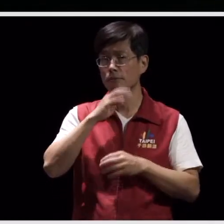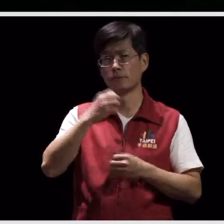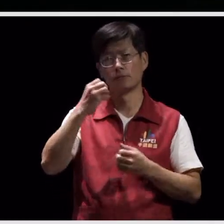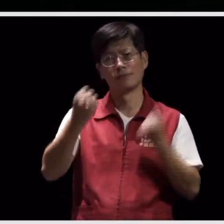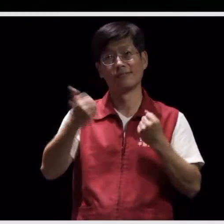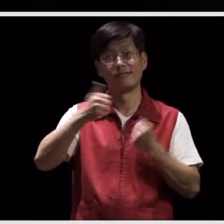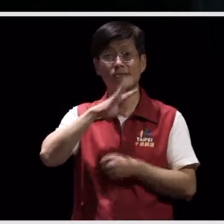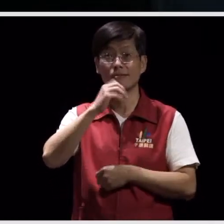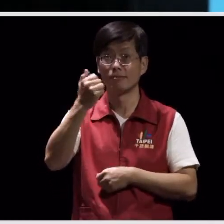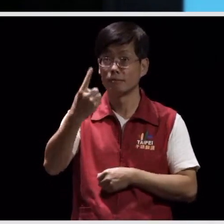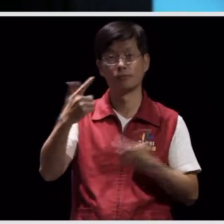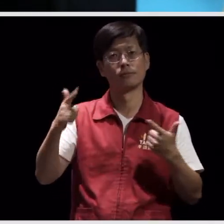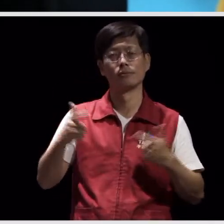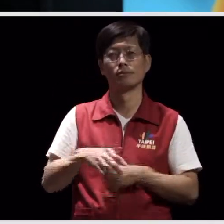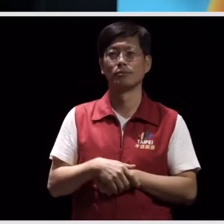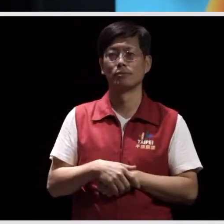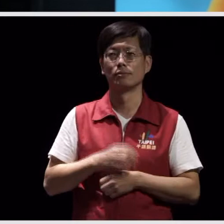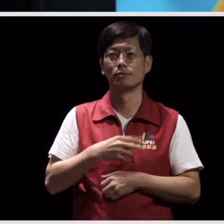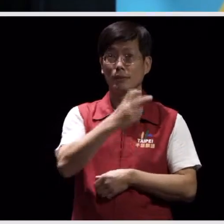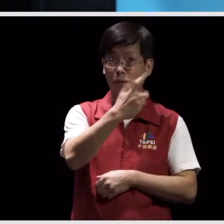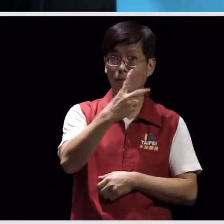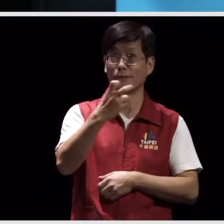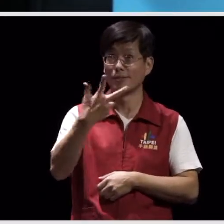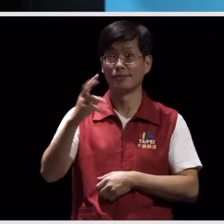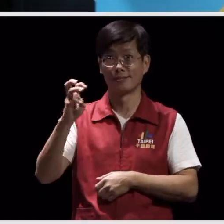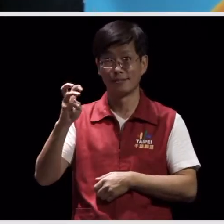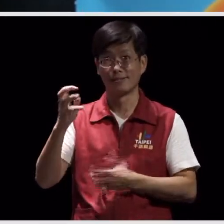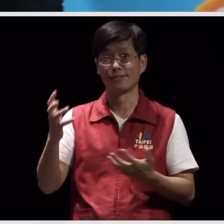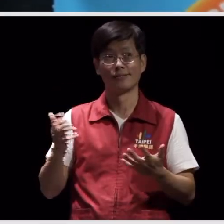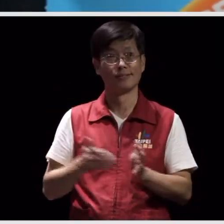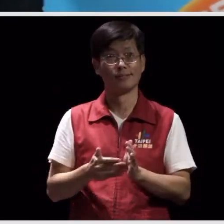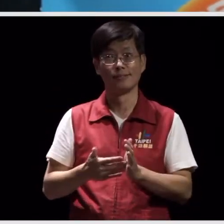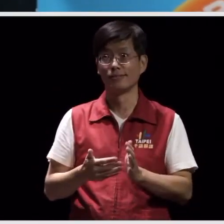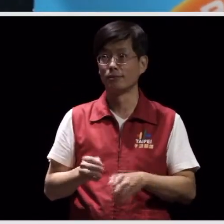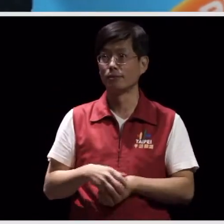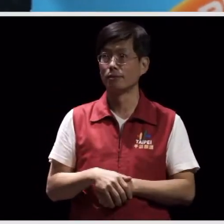也不是，对，26、27、30岁了嘛，哈。